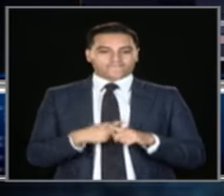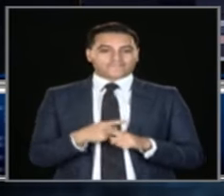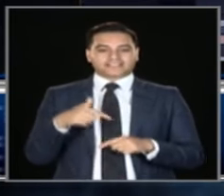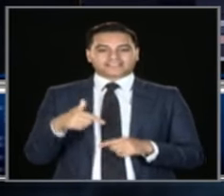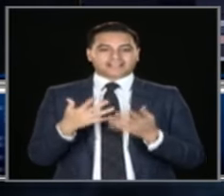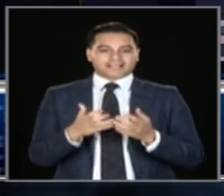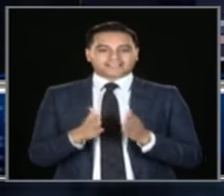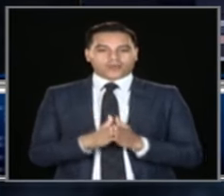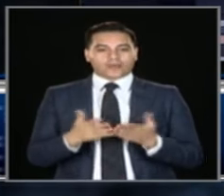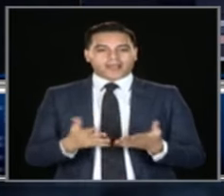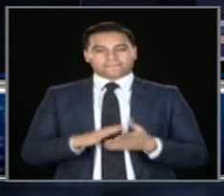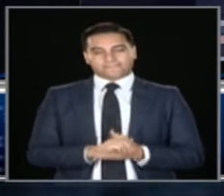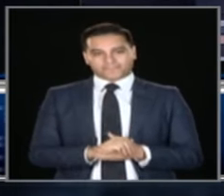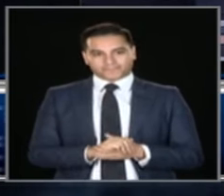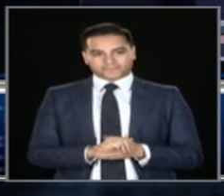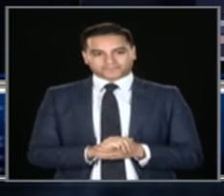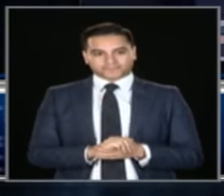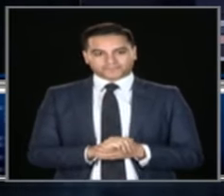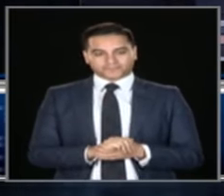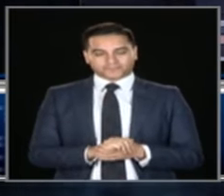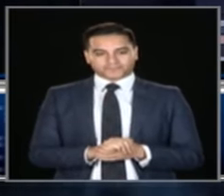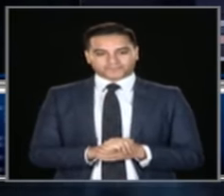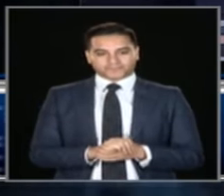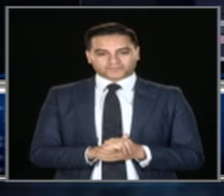6 يساوي كام؟